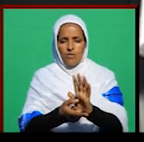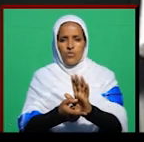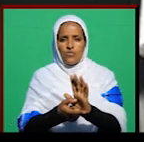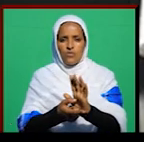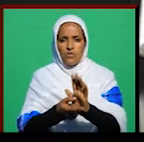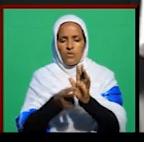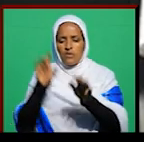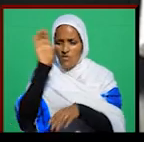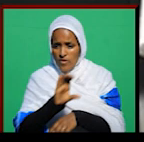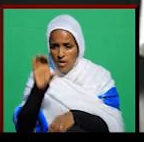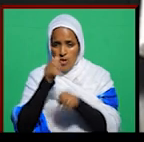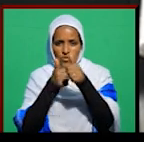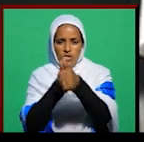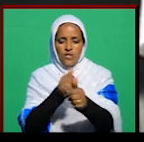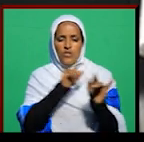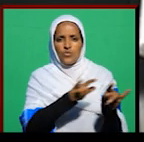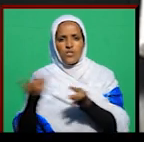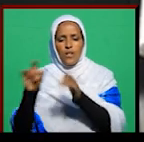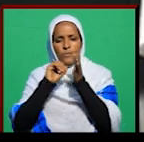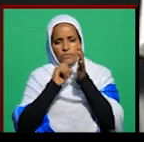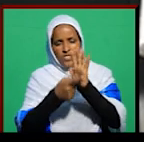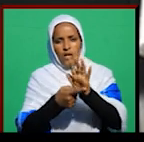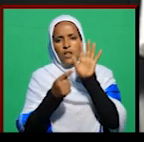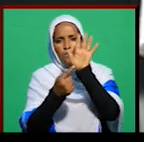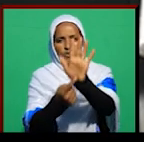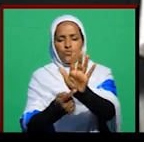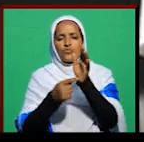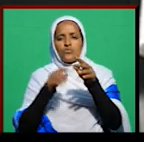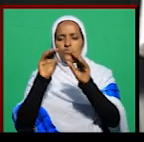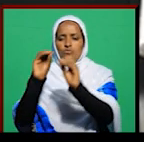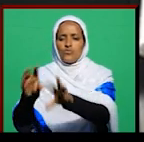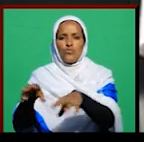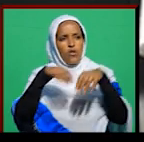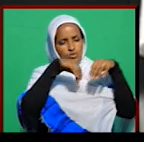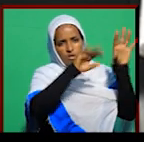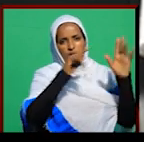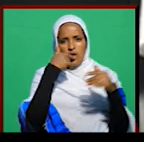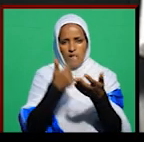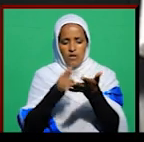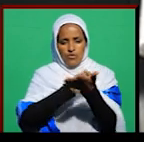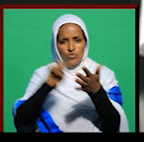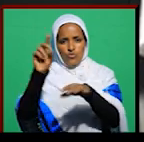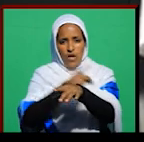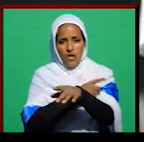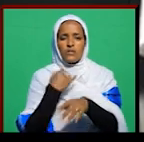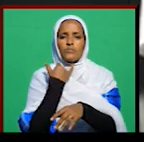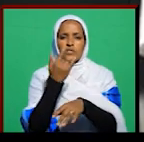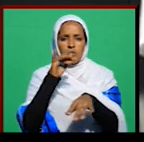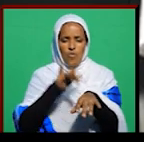አራያውን ፍለጋውን ትከተሉ ዘንድ ምሳሌውን ምልክቱን ትቶላችሁ ሄደ ይላል። ይህንም ታላቁ ሊቅ ቅዱስ ያሬድ አሁንም